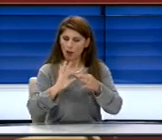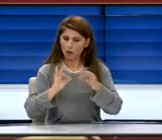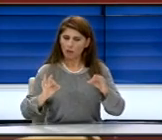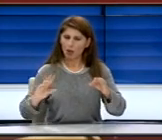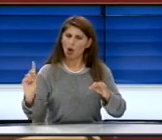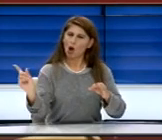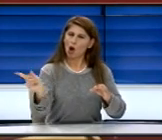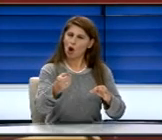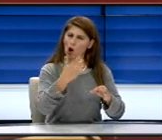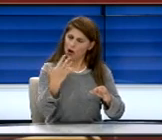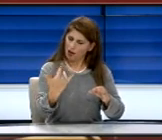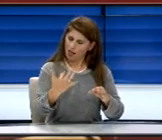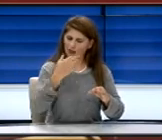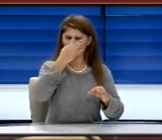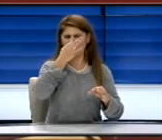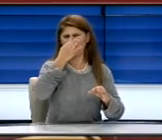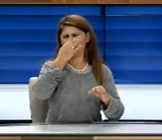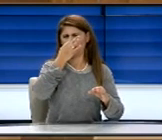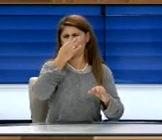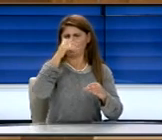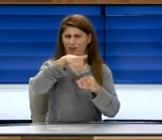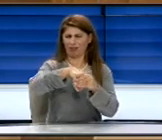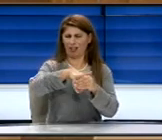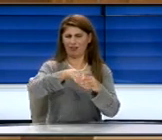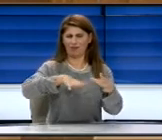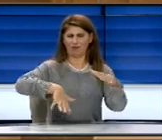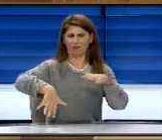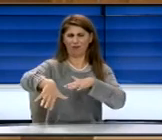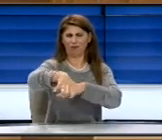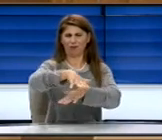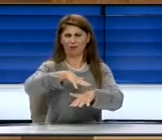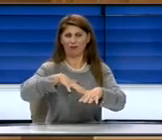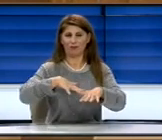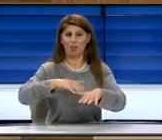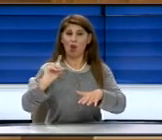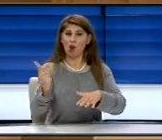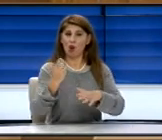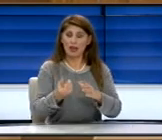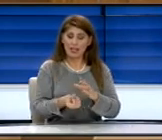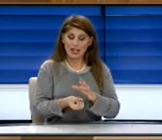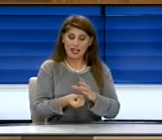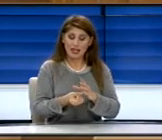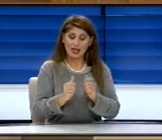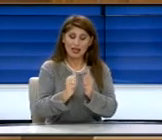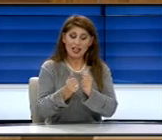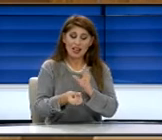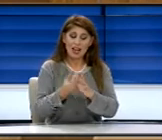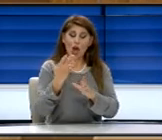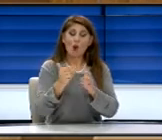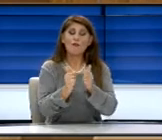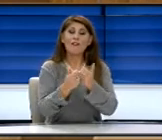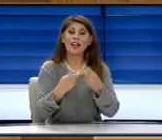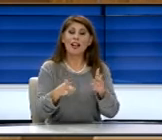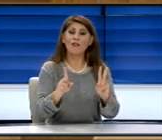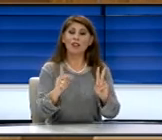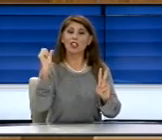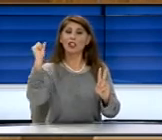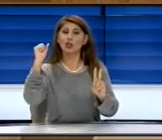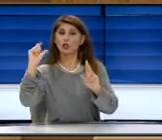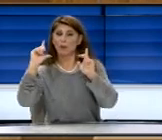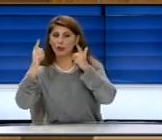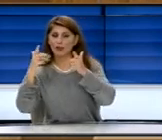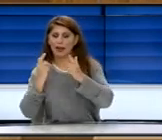σας έχετε λερωμένη τη φωλιά σας. Γιατί όλοι σας, νεοφιλελεύθεροι και σοσιαλδημοκράτες,